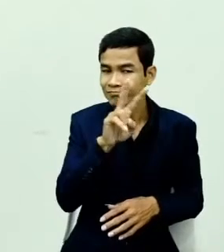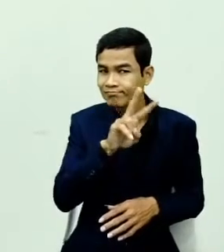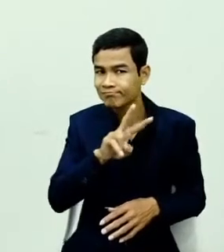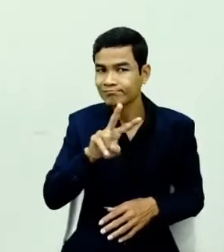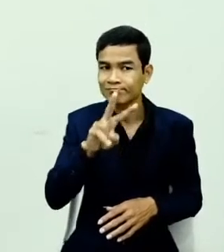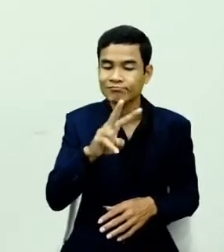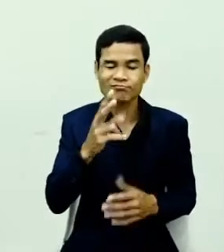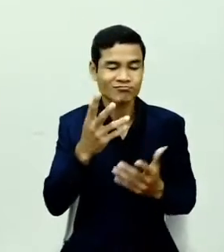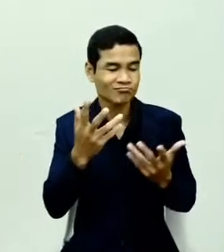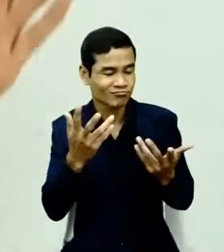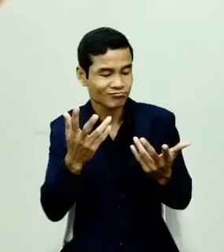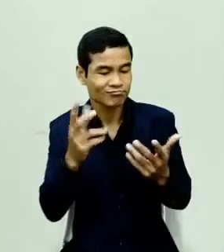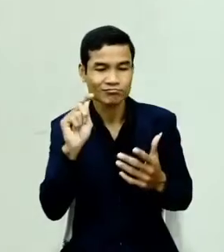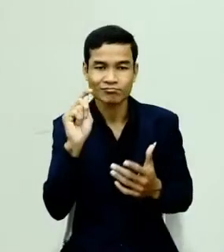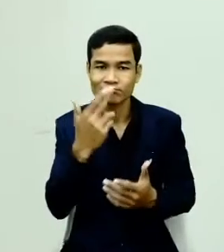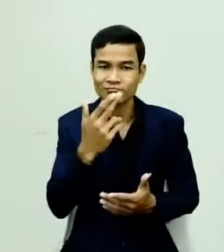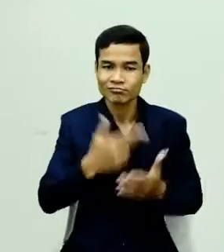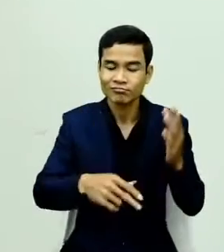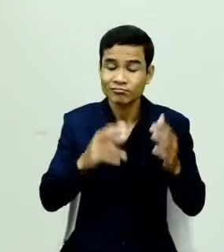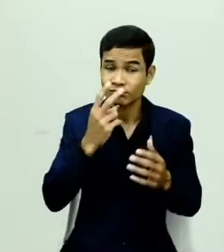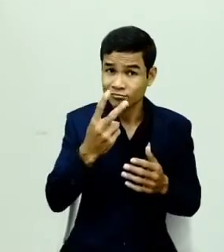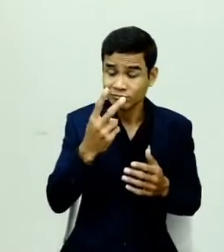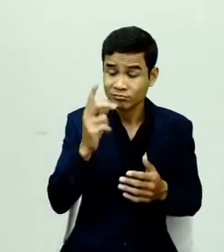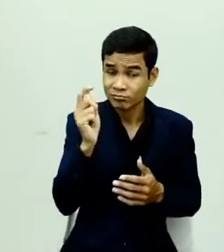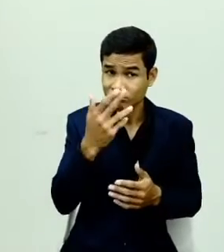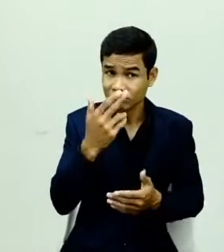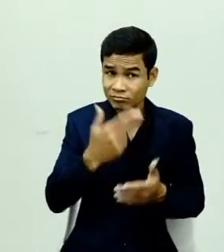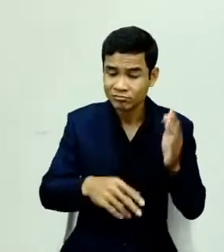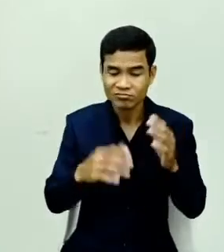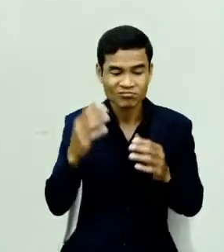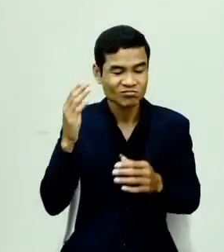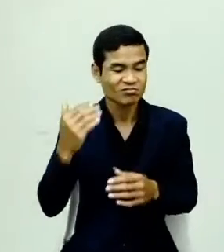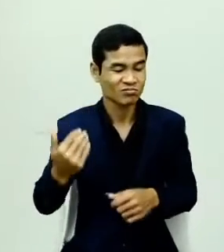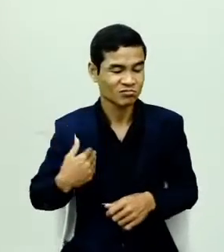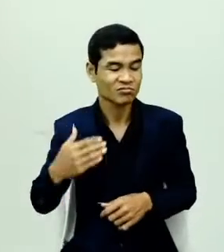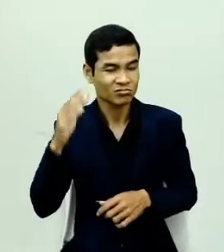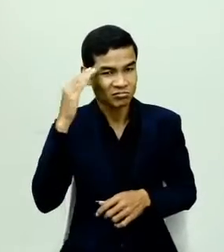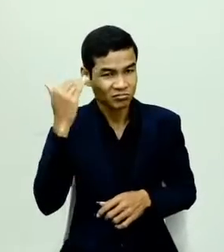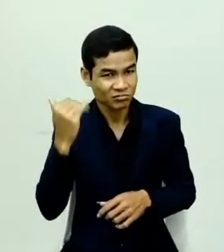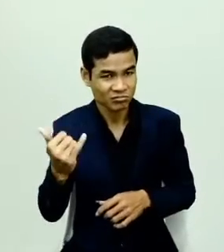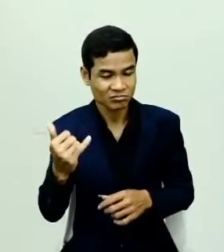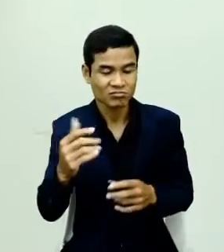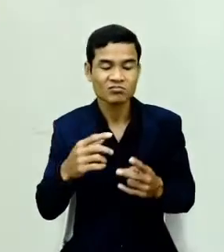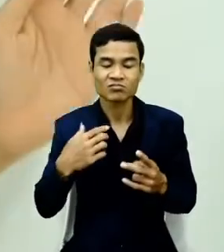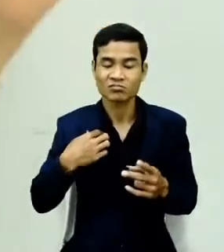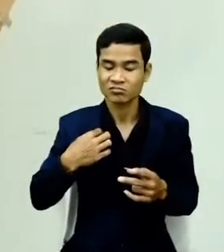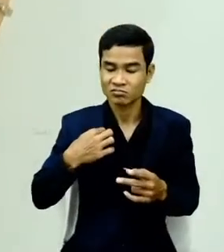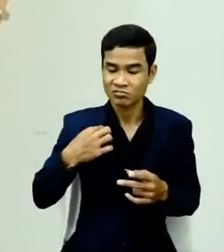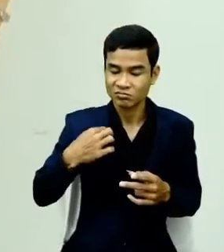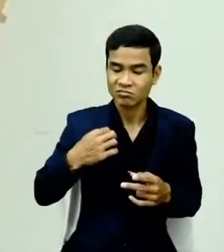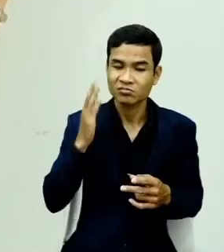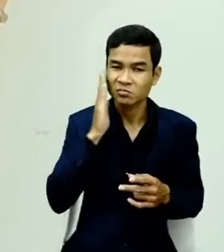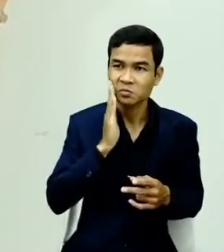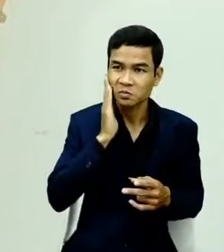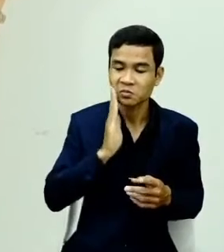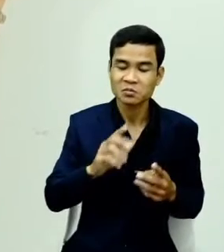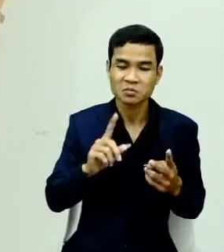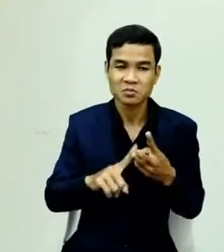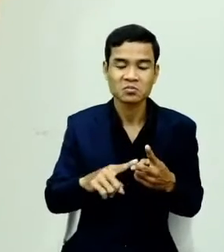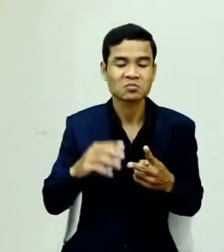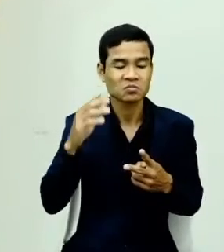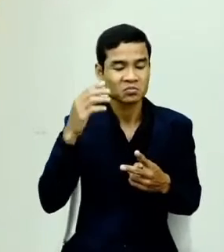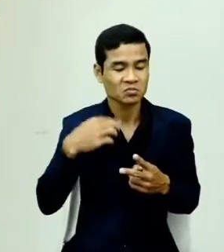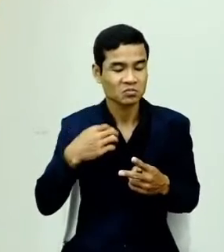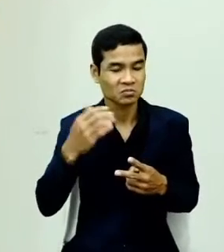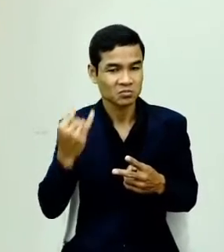ចាចាមានក្មេងប្រុសមែនអត់ចាក្មេងប្រុសពាក់អាវសនិងក្មេងប្រុសពាក់អាវពណ៌